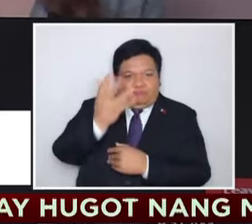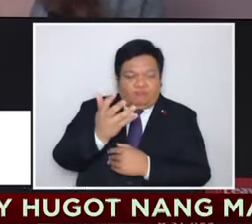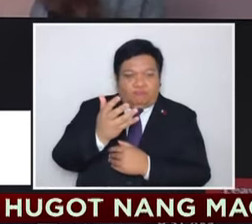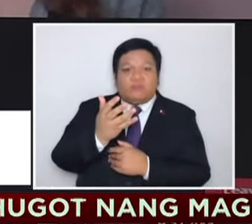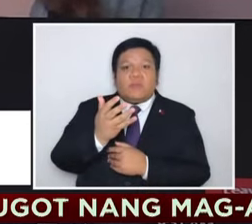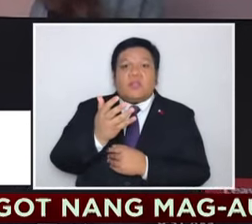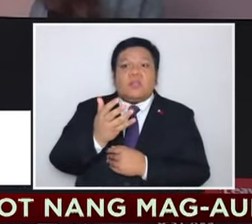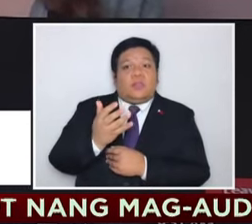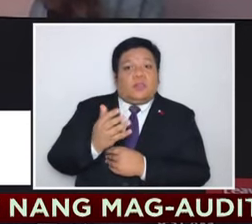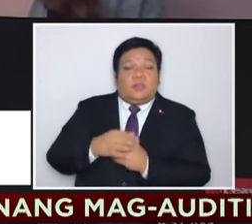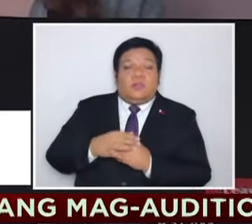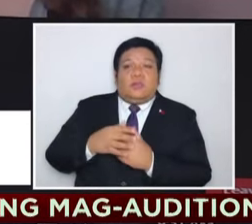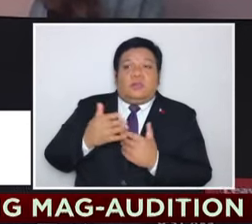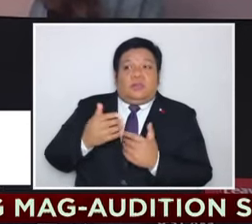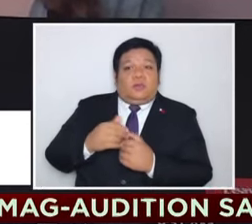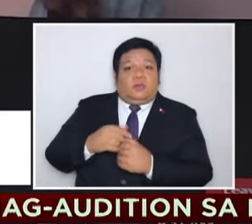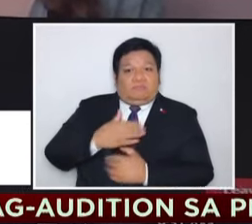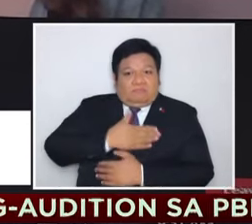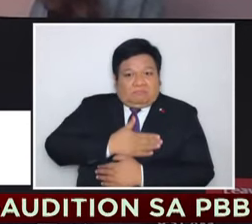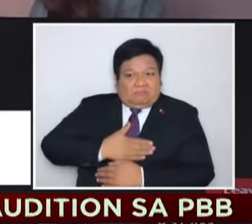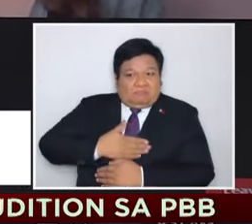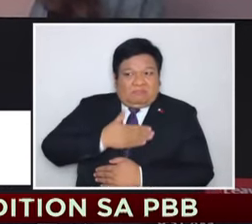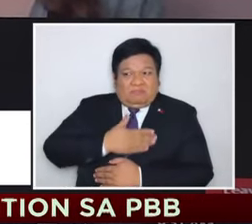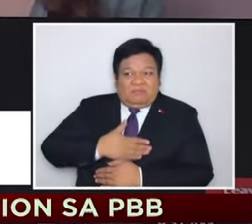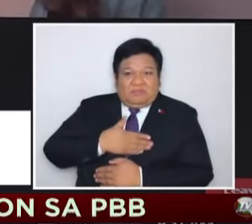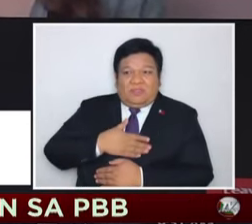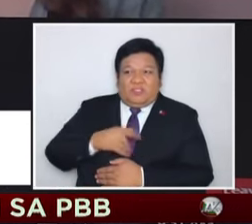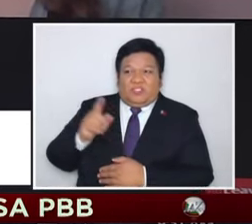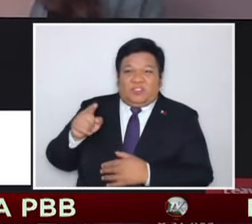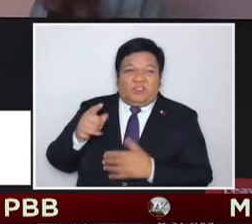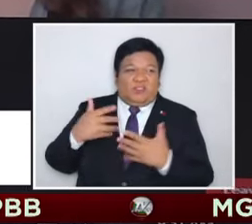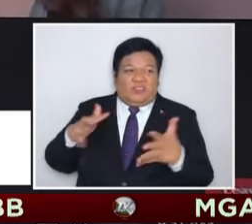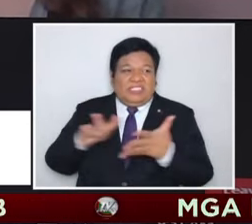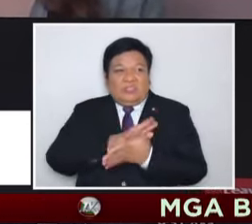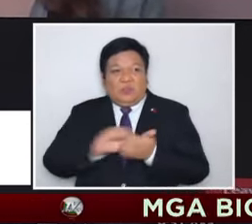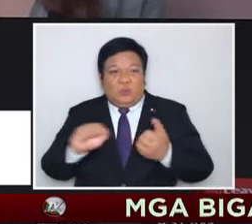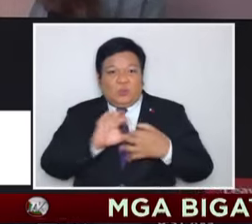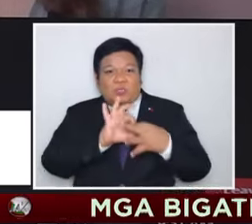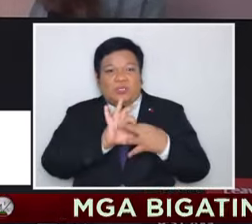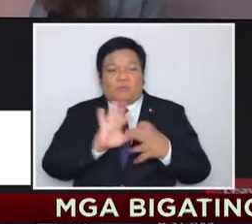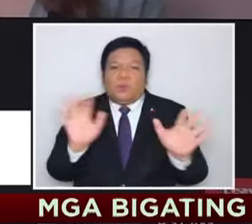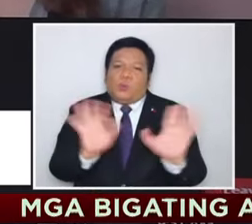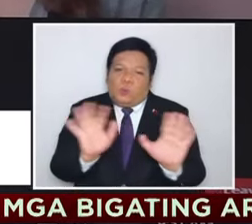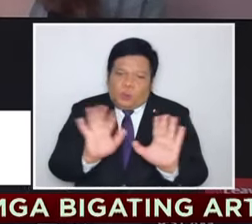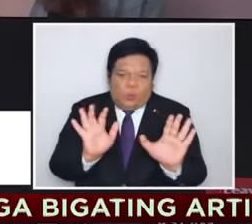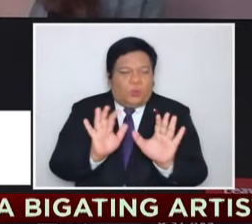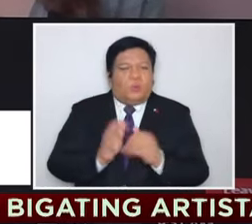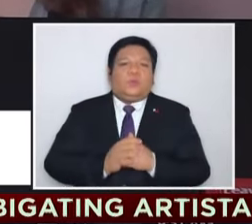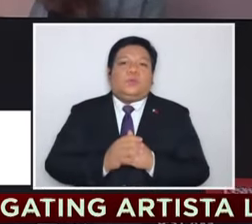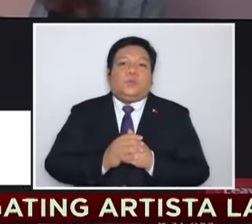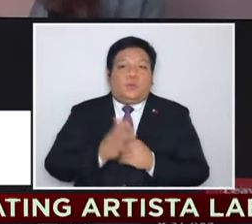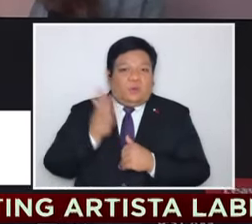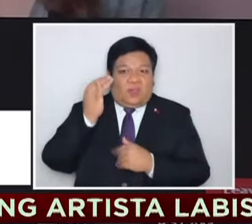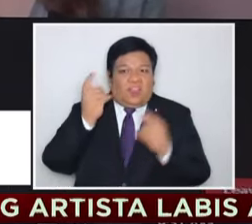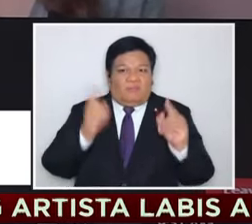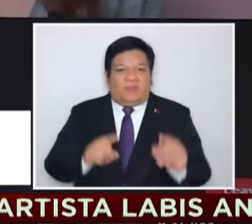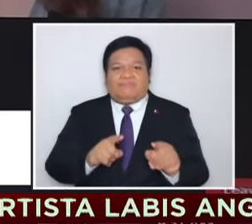beginning, na please don't burn your bridges, no? And masama ang nangyari kasi he